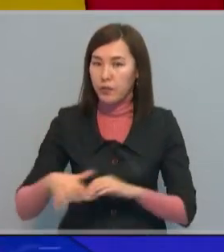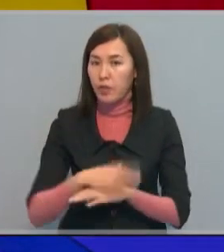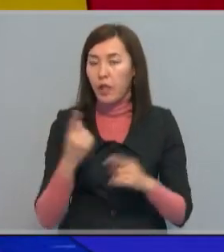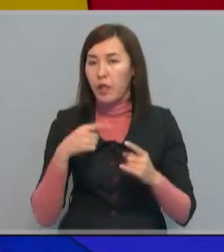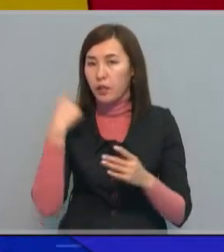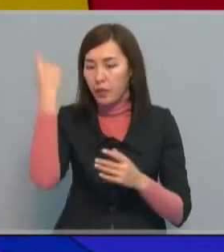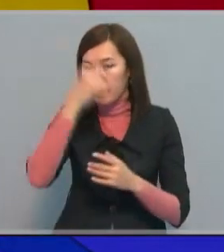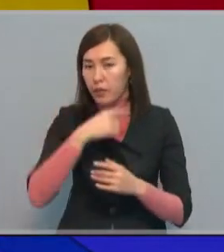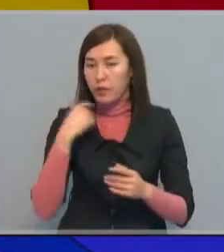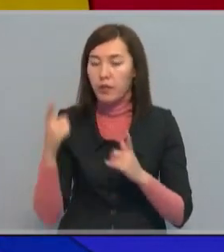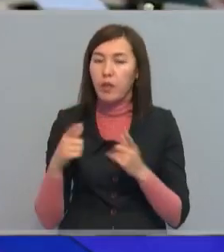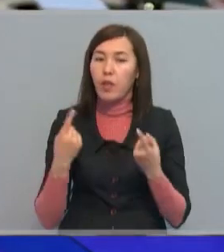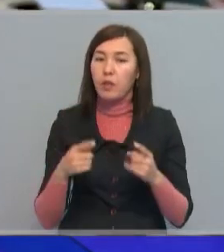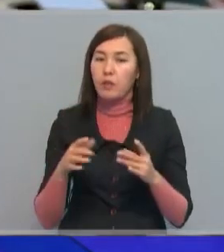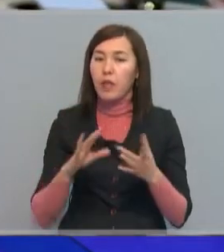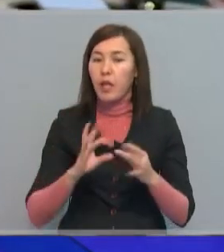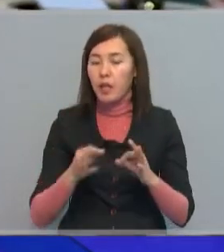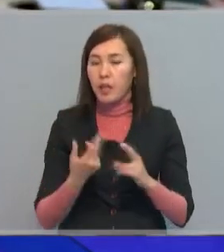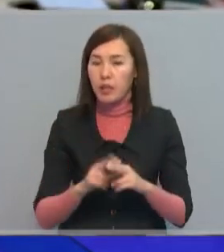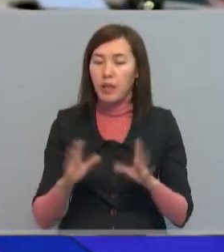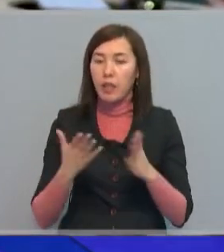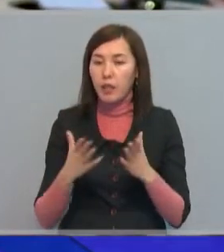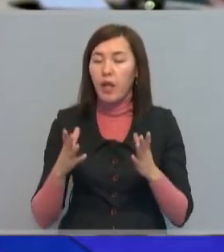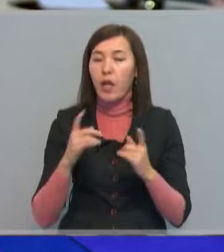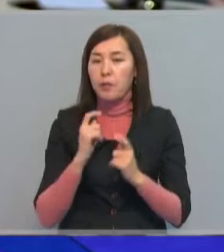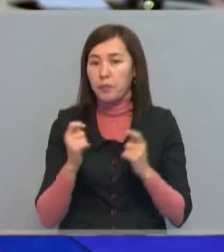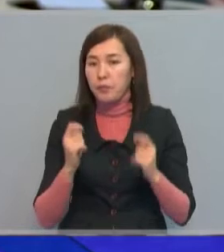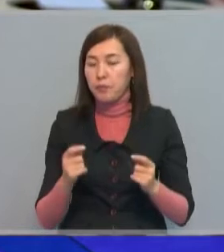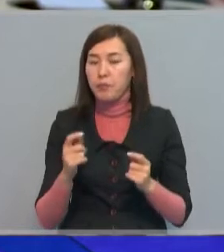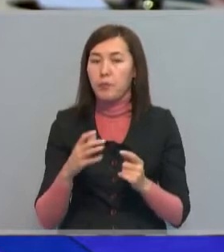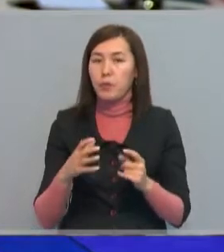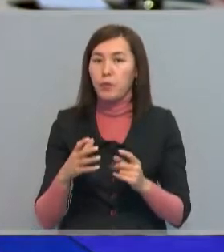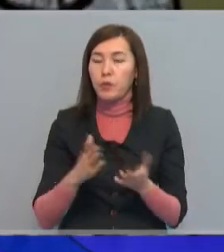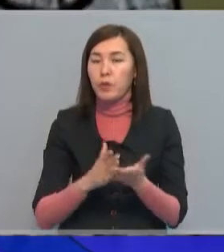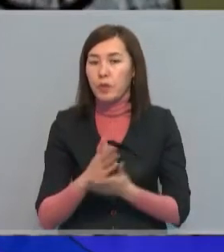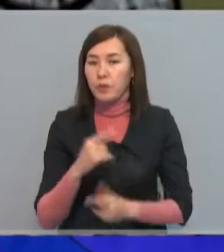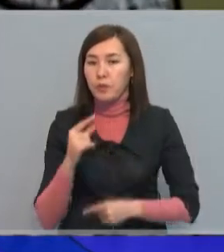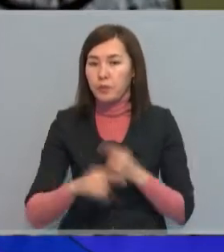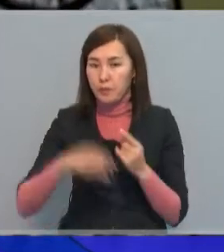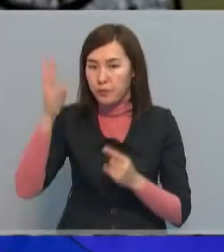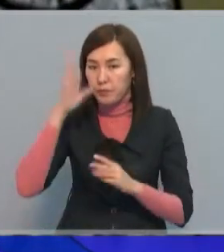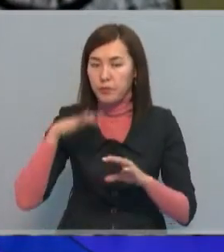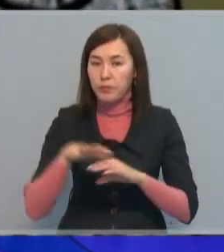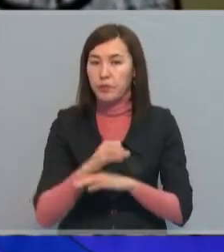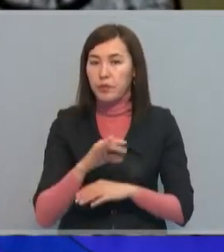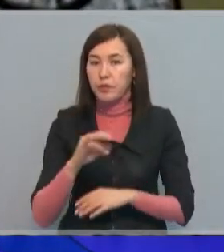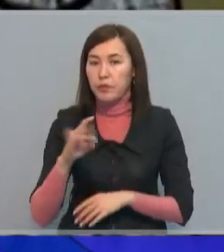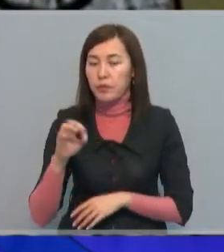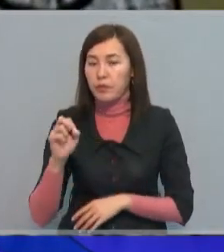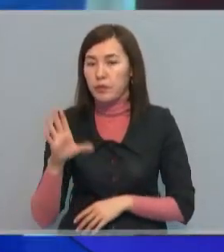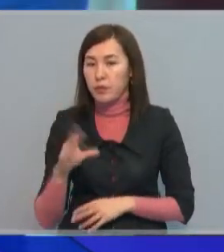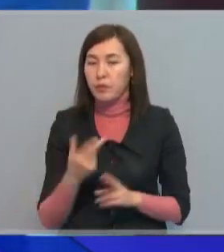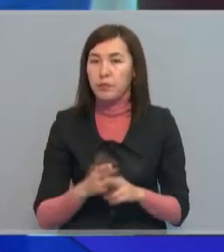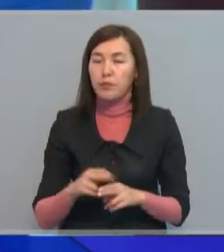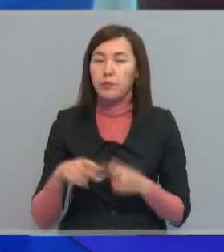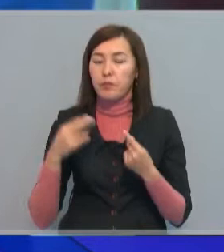славных личностях, правителях, других деталях. Это книга обладателя премии за заслуги перед тюркским миром Мархабата Байгута,